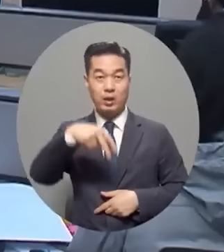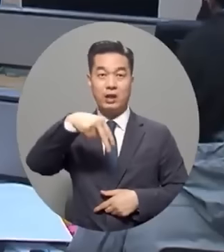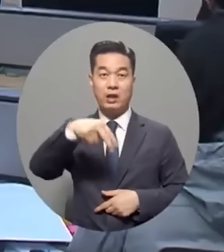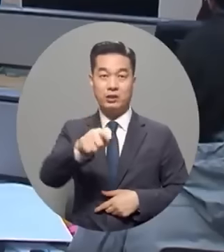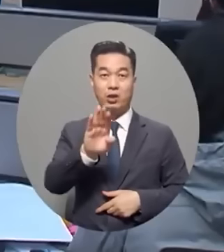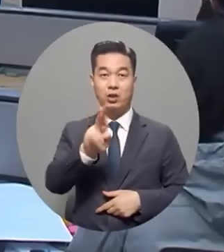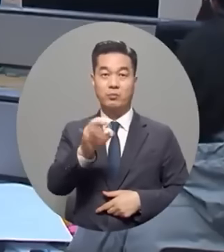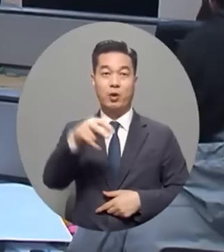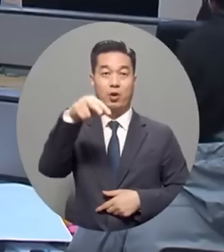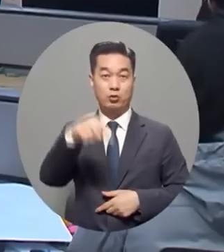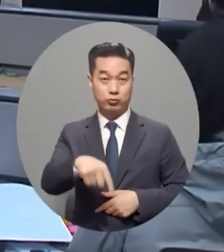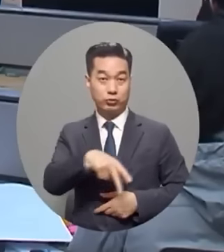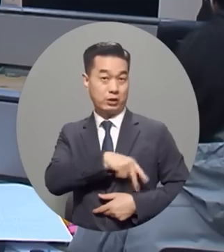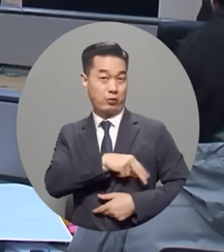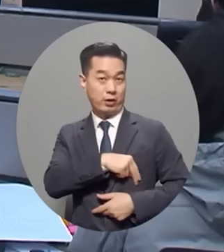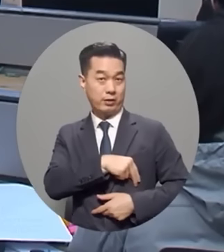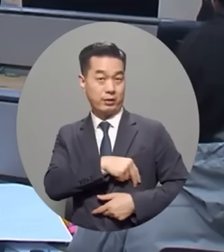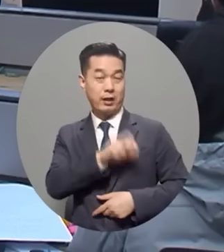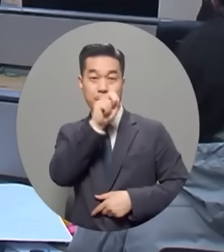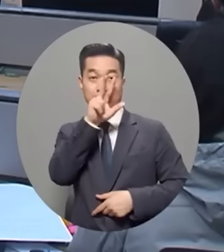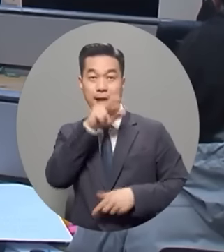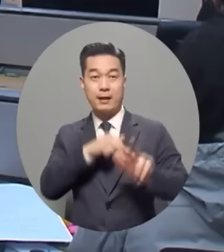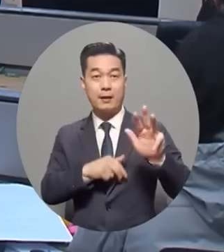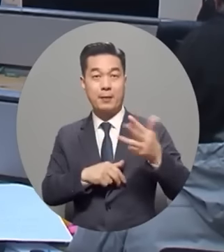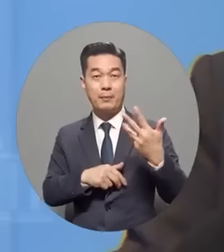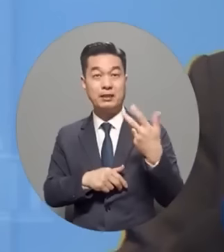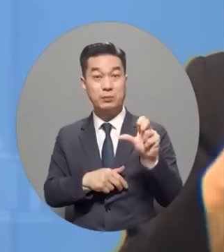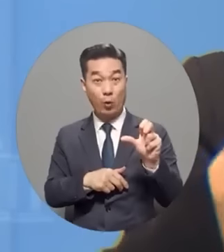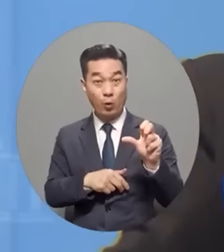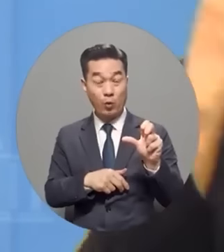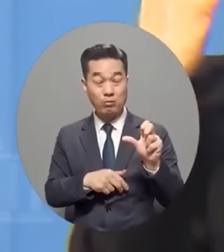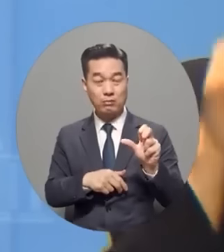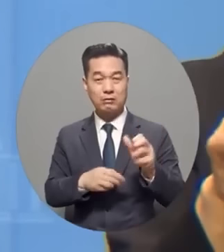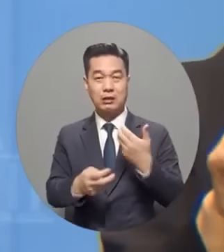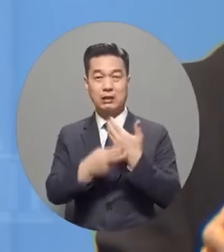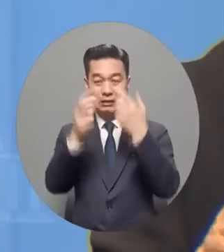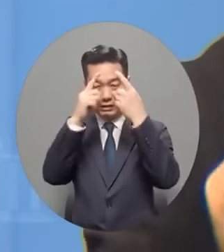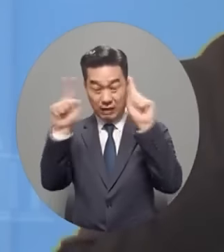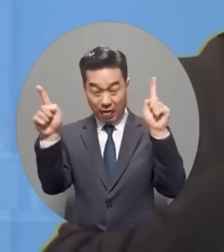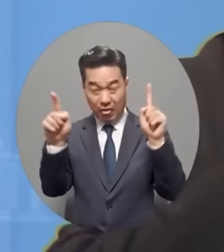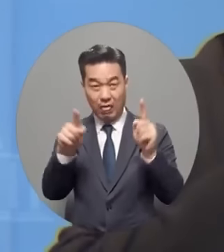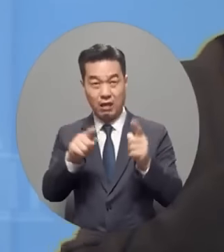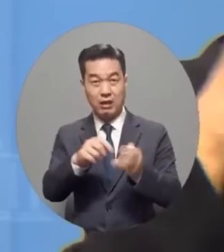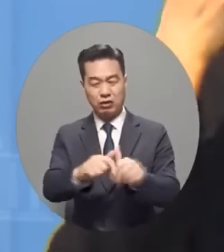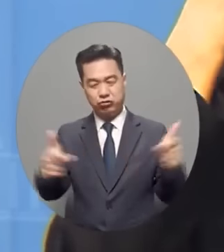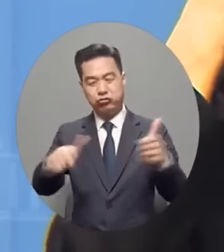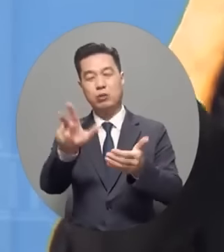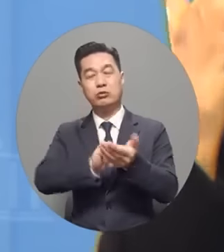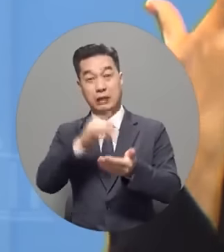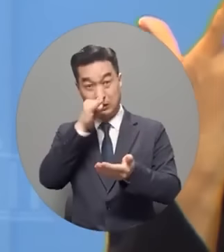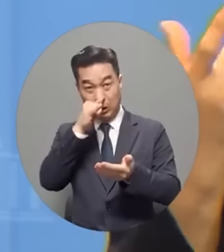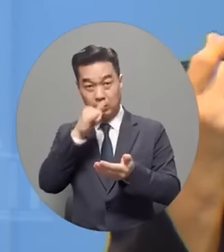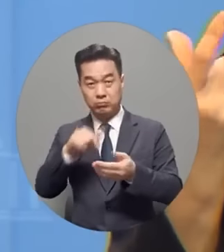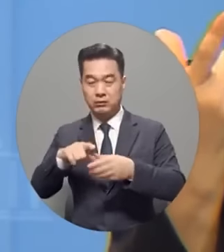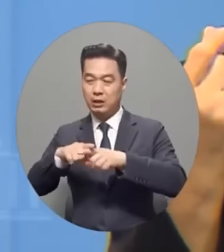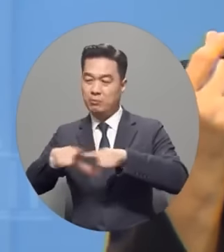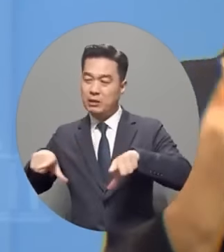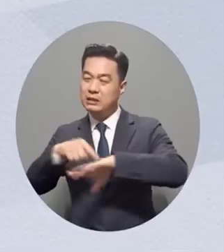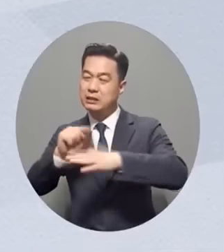대파 875원 논란, 의대 정원 갈등 등을 언급하며 윤석열 정부가 민심과 엇나갈 때는 바로잡겠다고